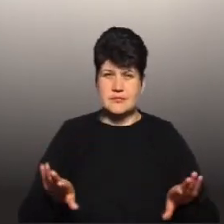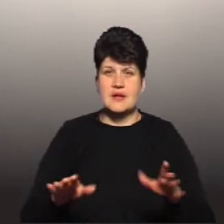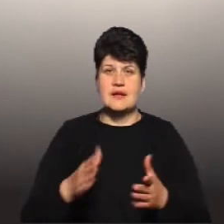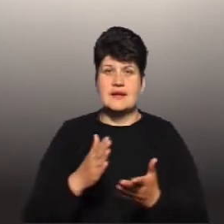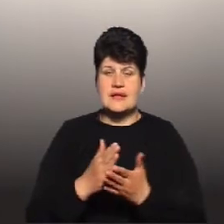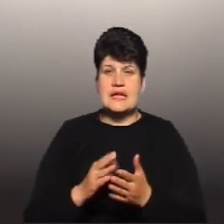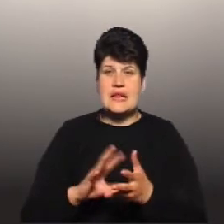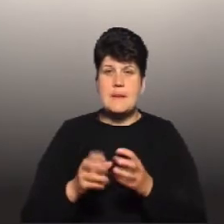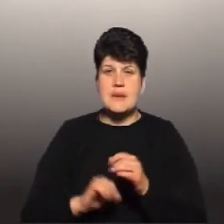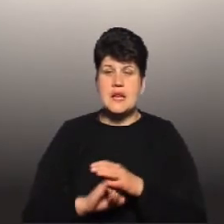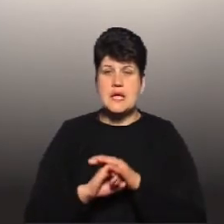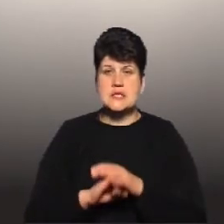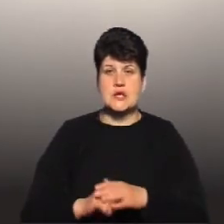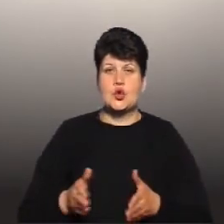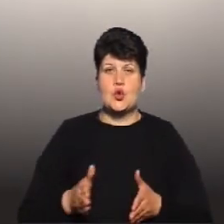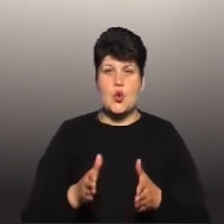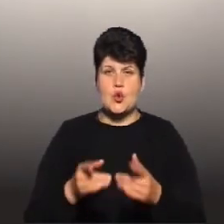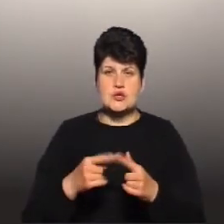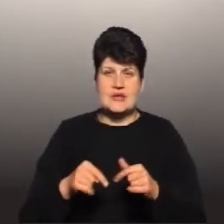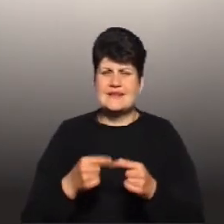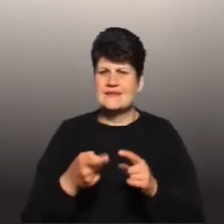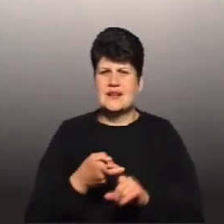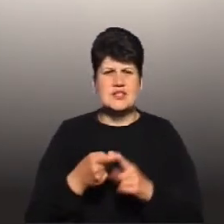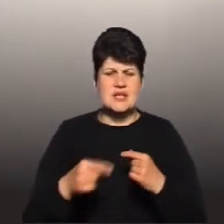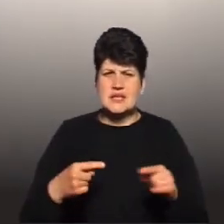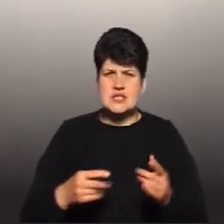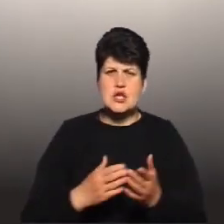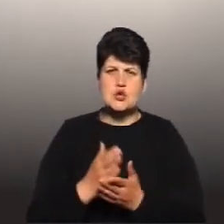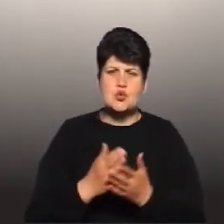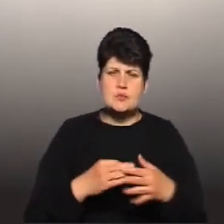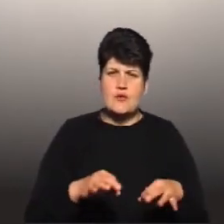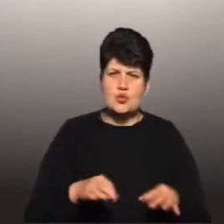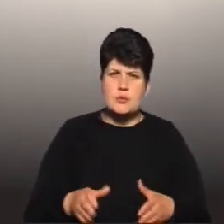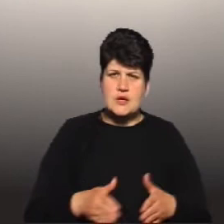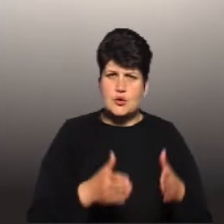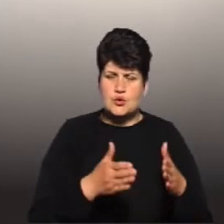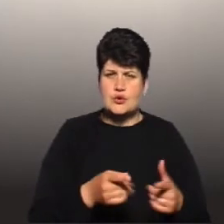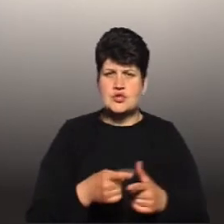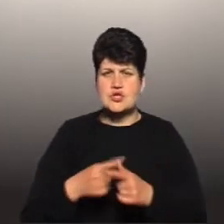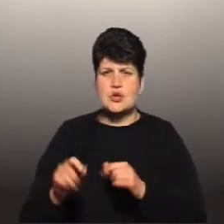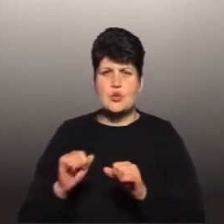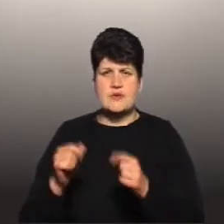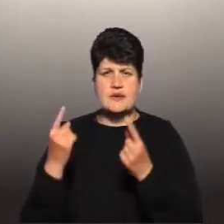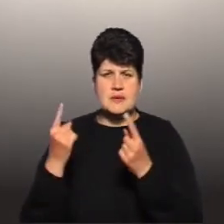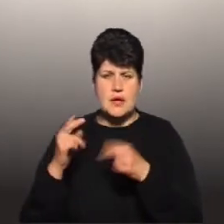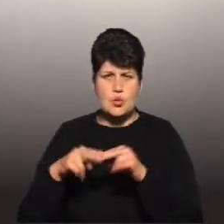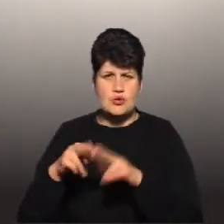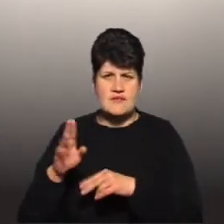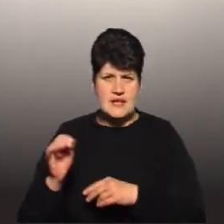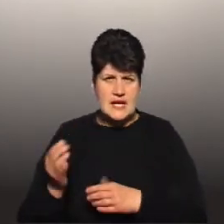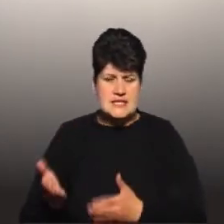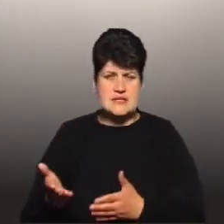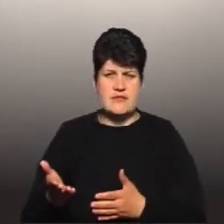дорожніх організацій, залежно яких, чи то служби автомобільних доріг, чи управління капітального будівництва.